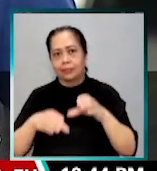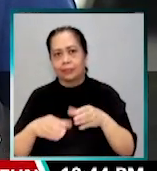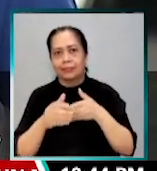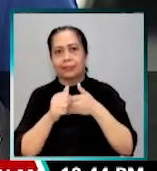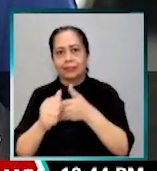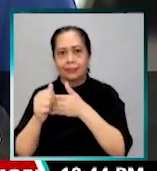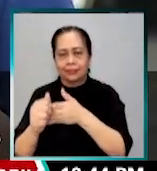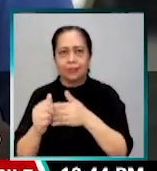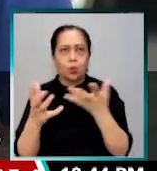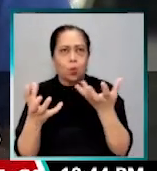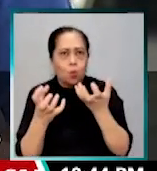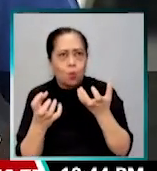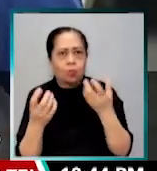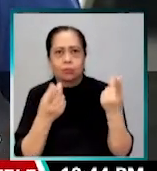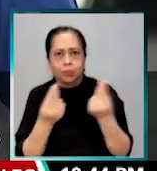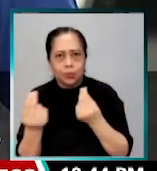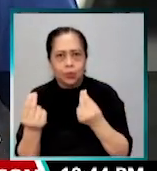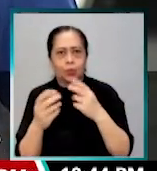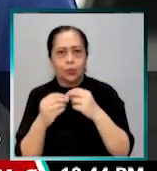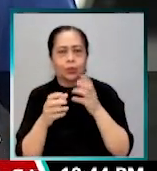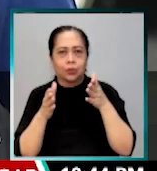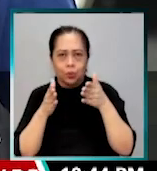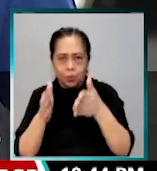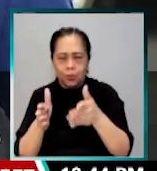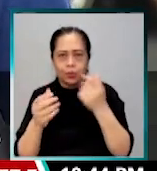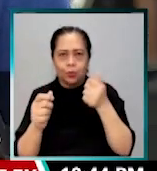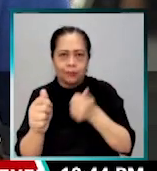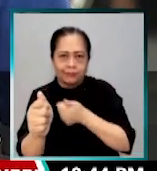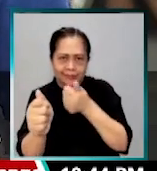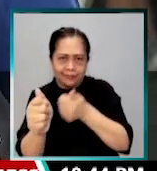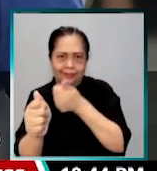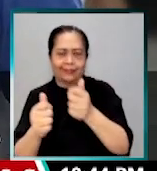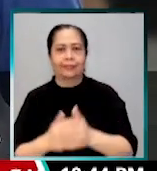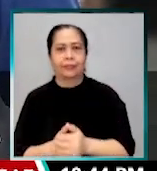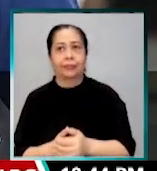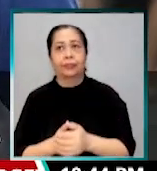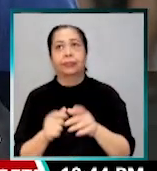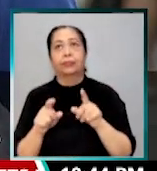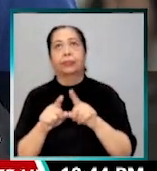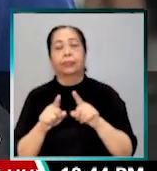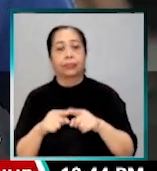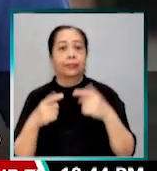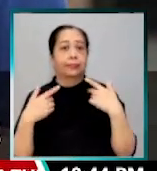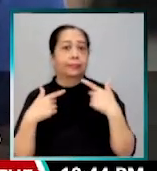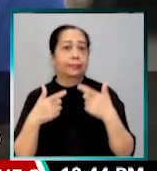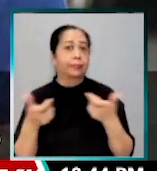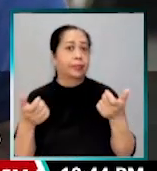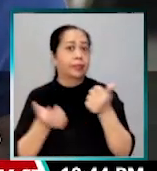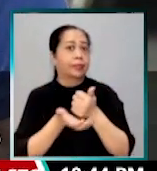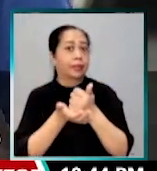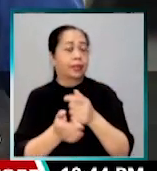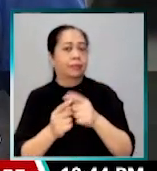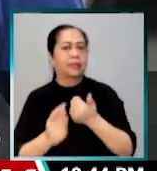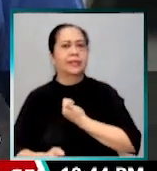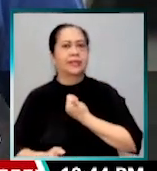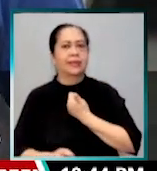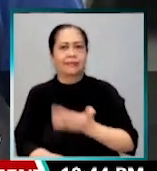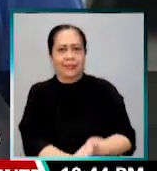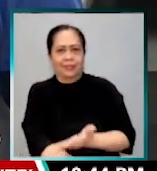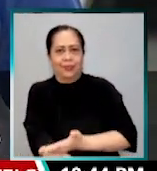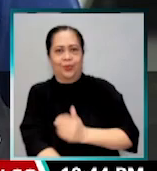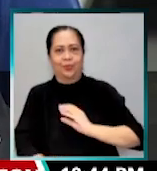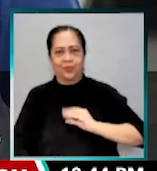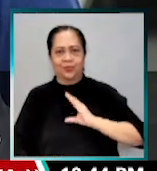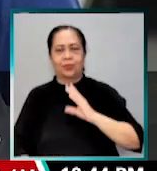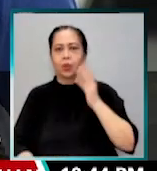na gusto nating gawin at sa landas na gusto nating tahakin. Bukod dito, malaki rin daw ang naitutulong nito sa self-improvement dahil